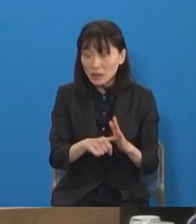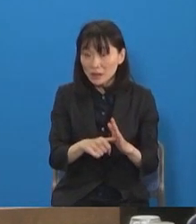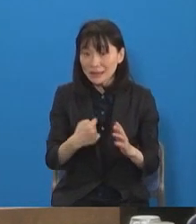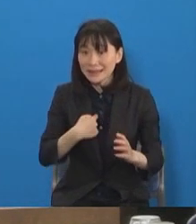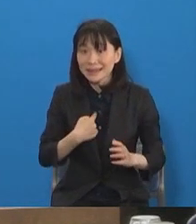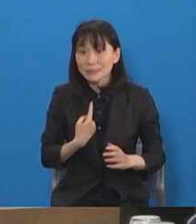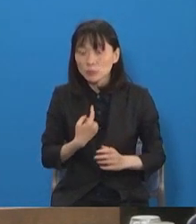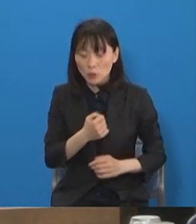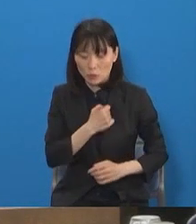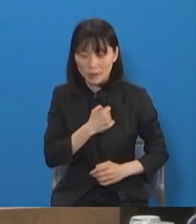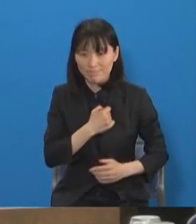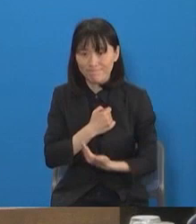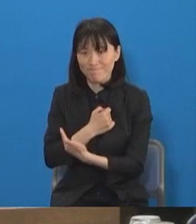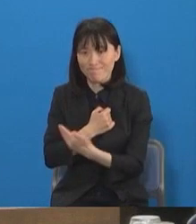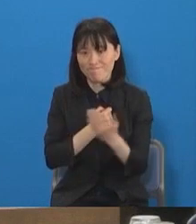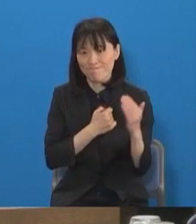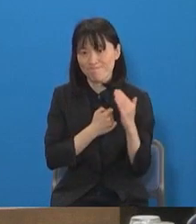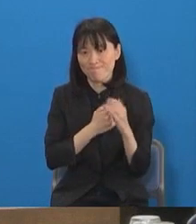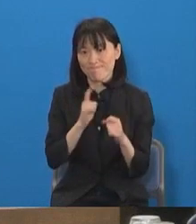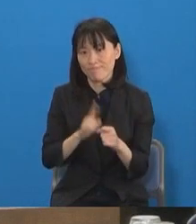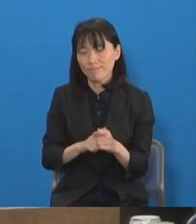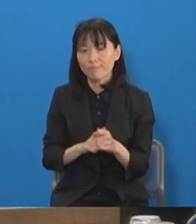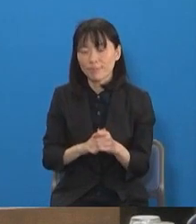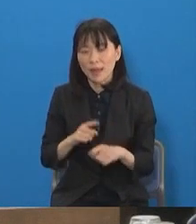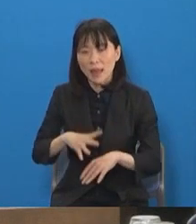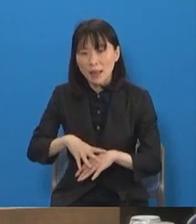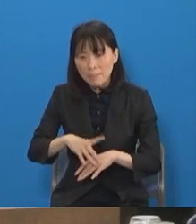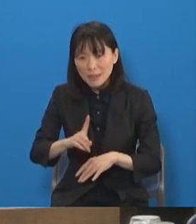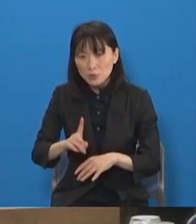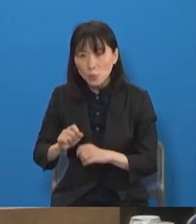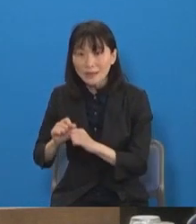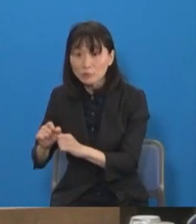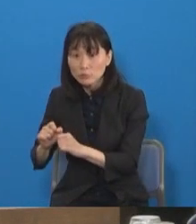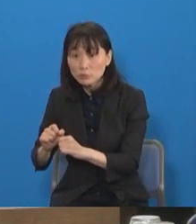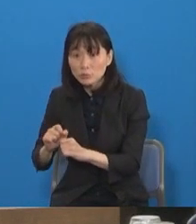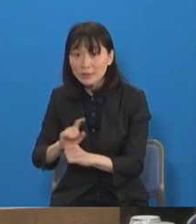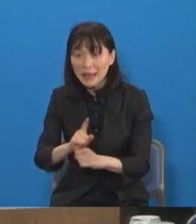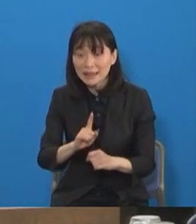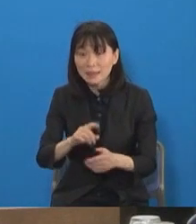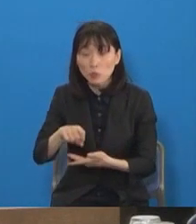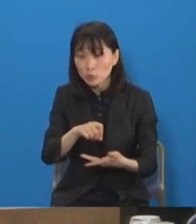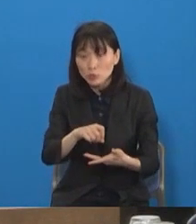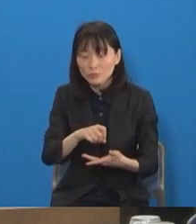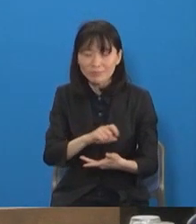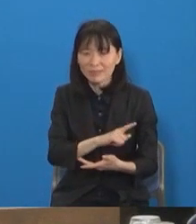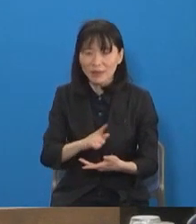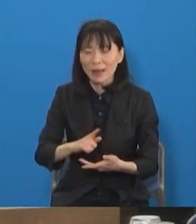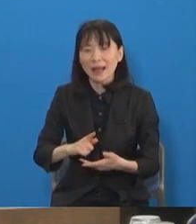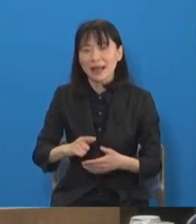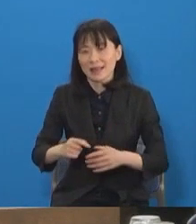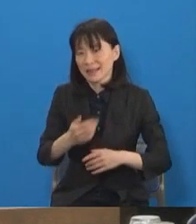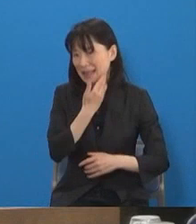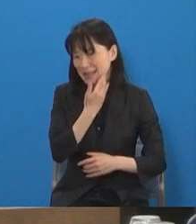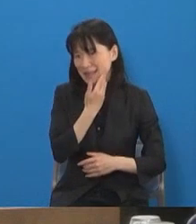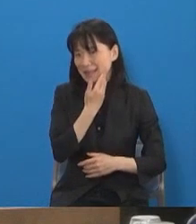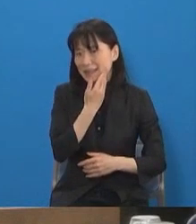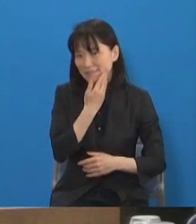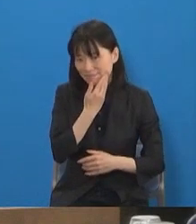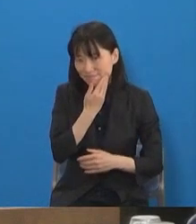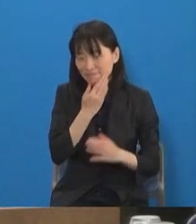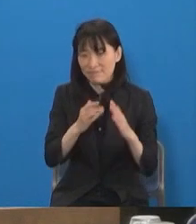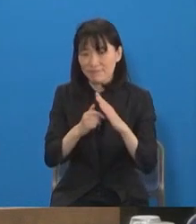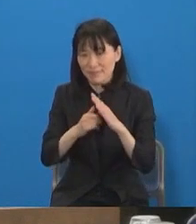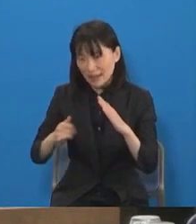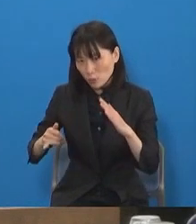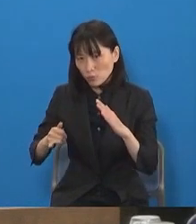分の命を守るためには、まず何をし、どう行動すればいいのかが大事であり、家族であった